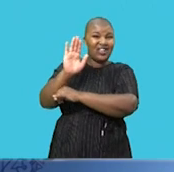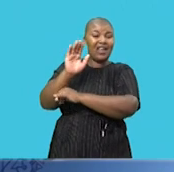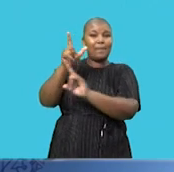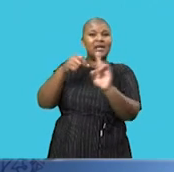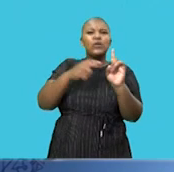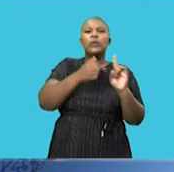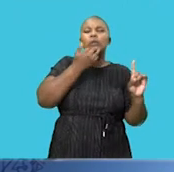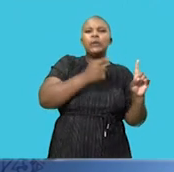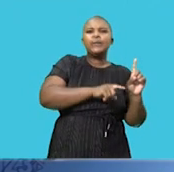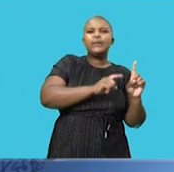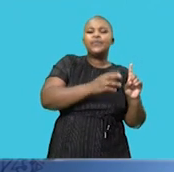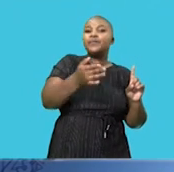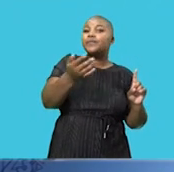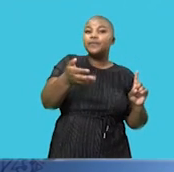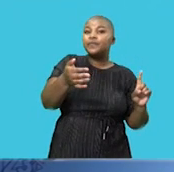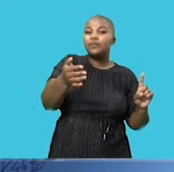of